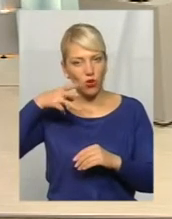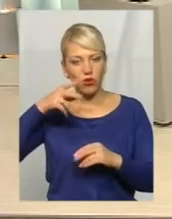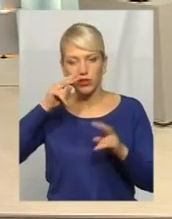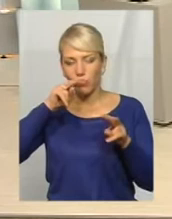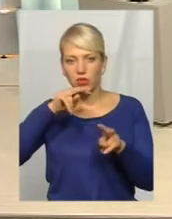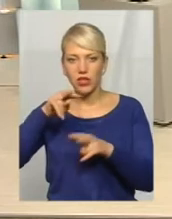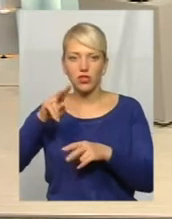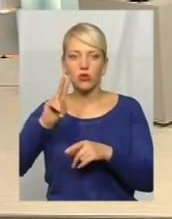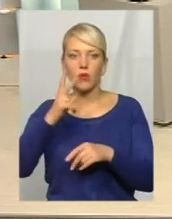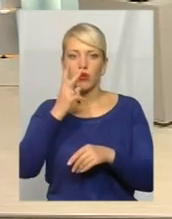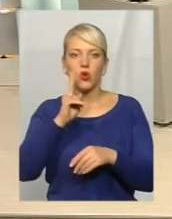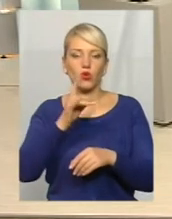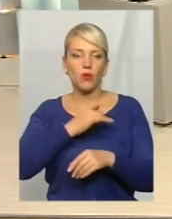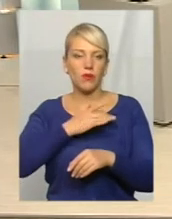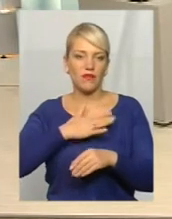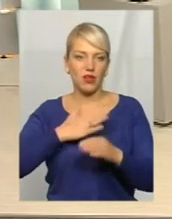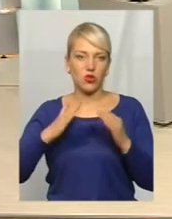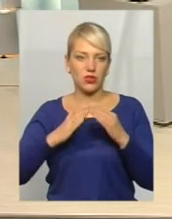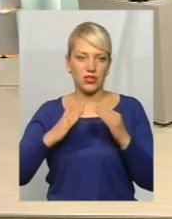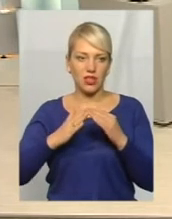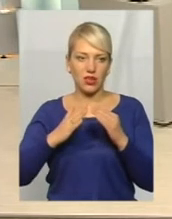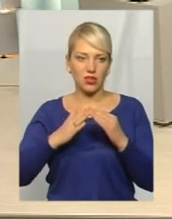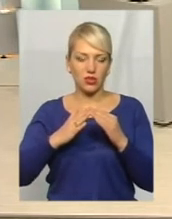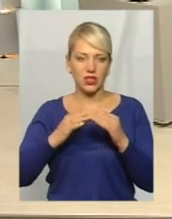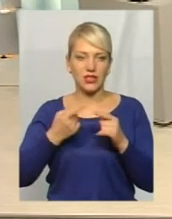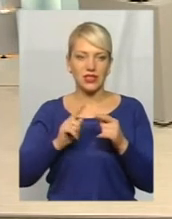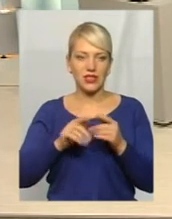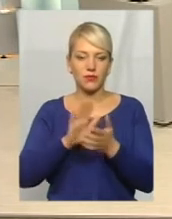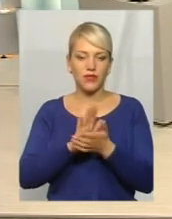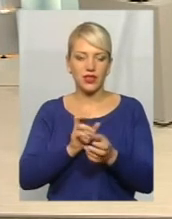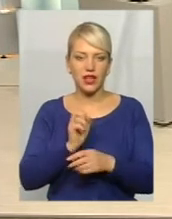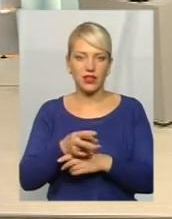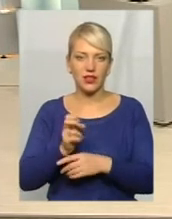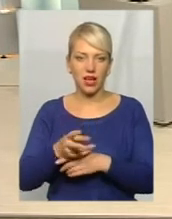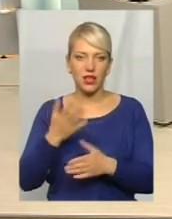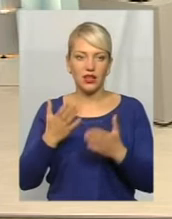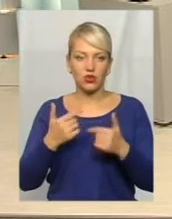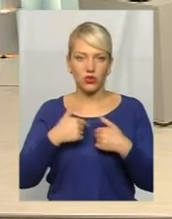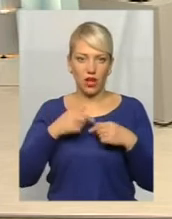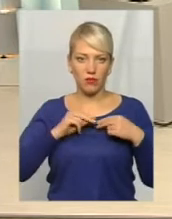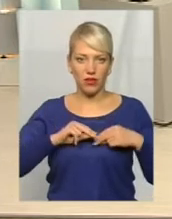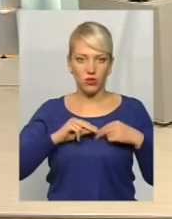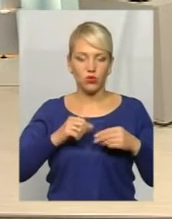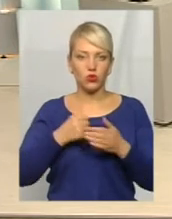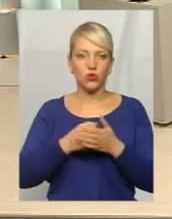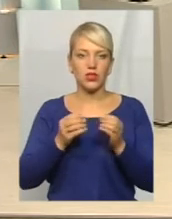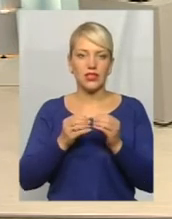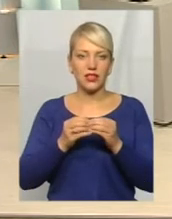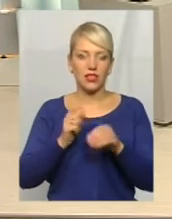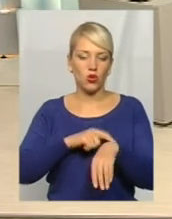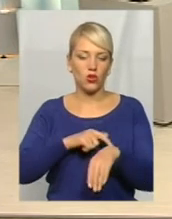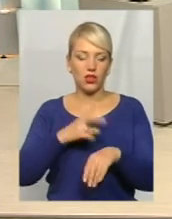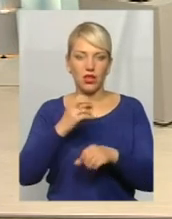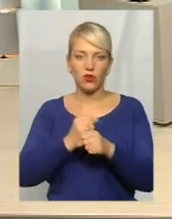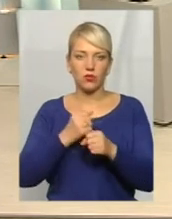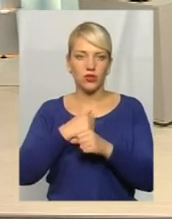бачили, хто з приватного сектору це сміття кидає. Тому що, якщо я працюю до 5 годин на роботі, я не